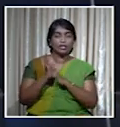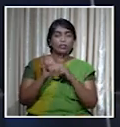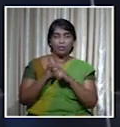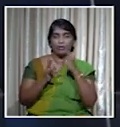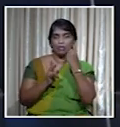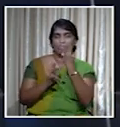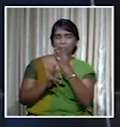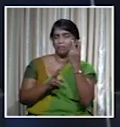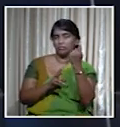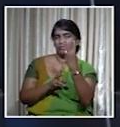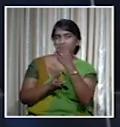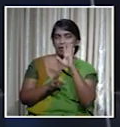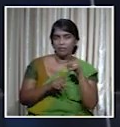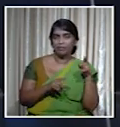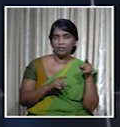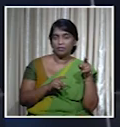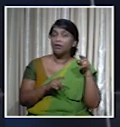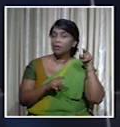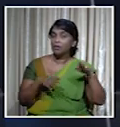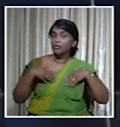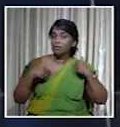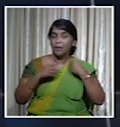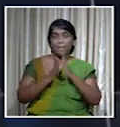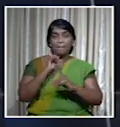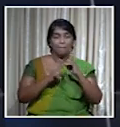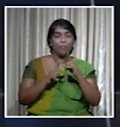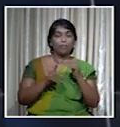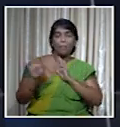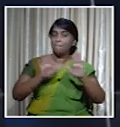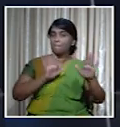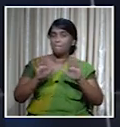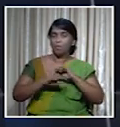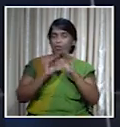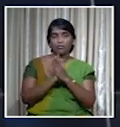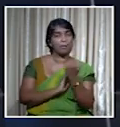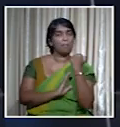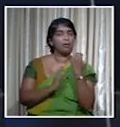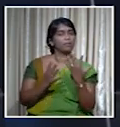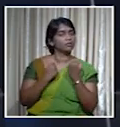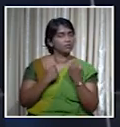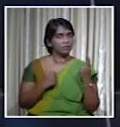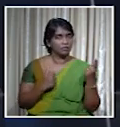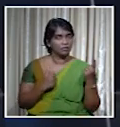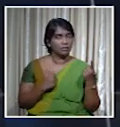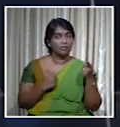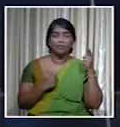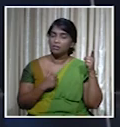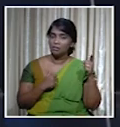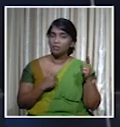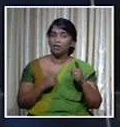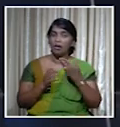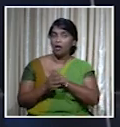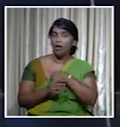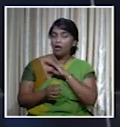දෙනෙක්, 3-4 දෙනෙක් ඉන්නවා මේ සෞඛ්‍ය අමාත්‍යාංශයේ සම්පූර්ණ මෙහෙයවීමේ බලය උන්ගේ අතට ගන්න. ඒක තමයි